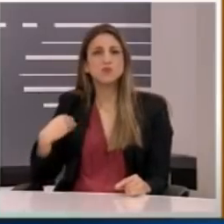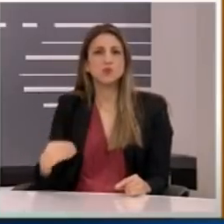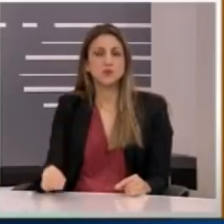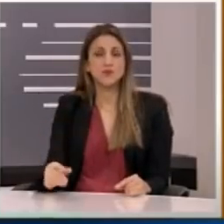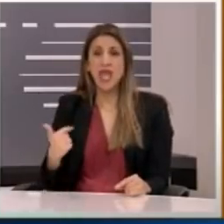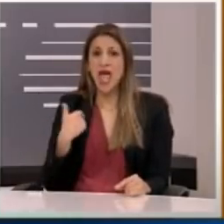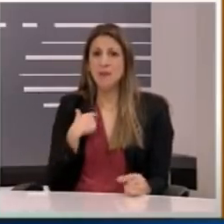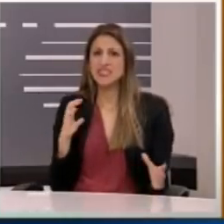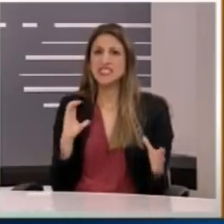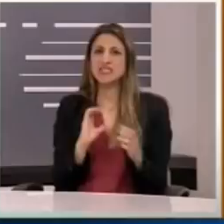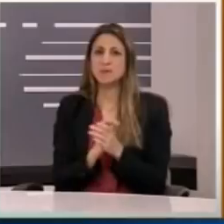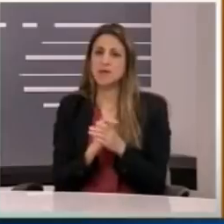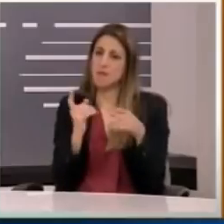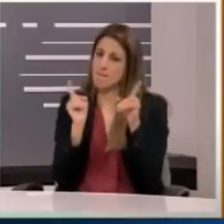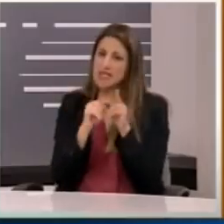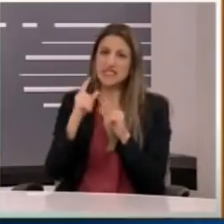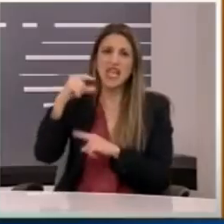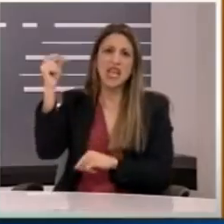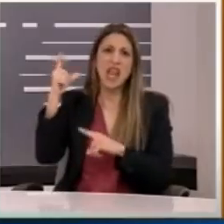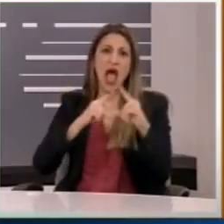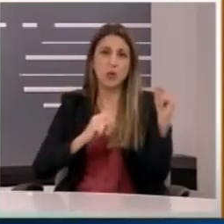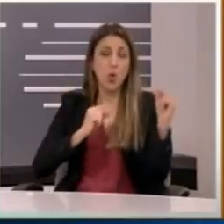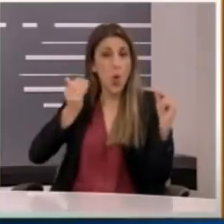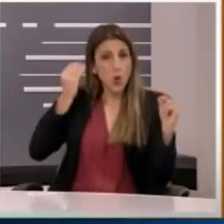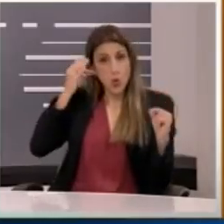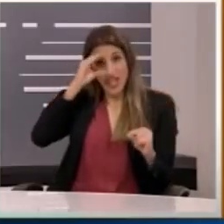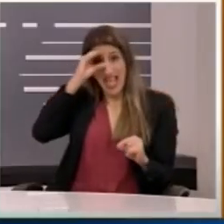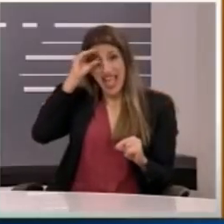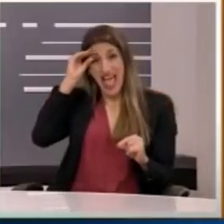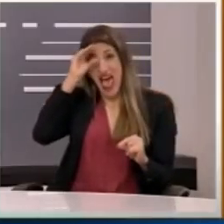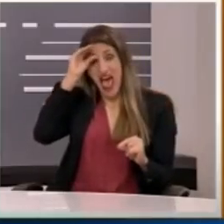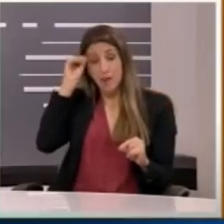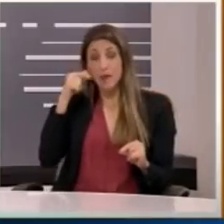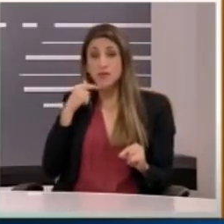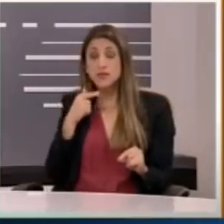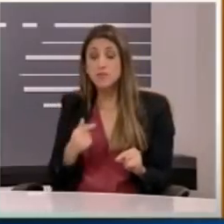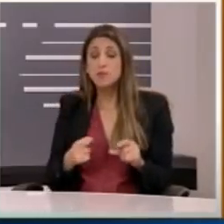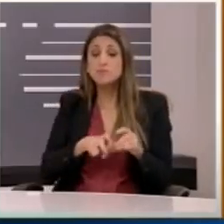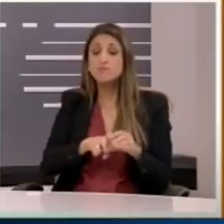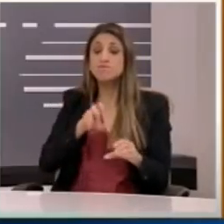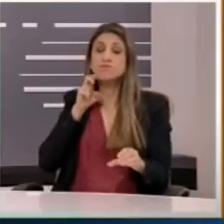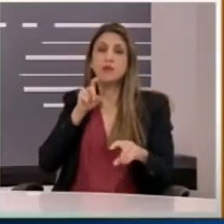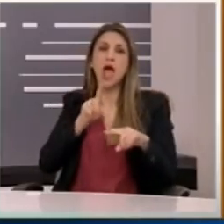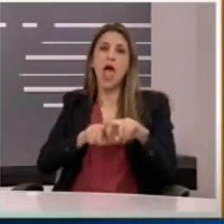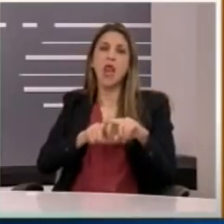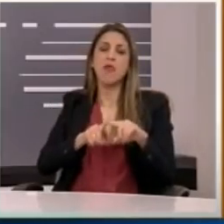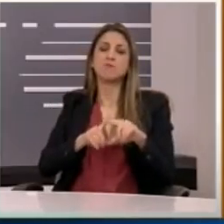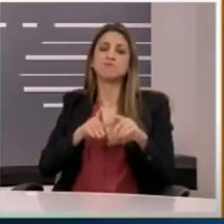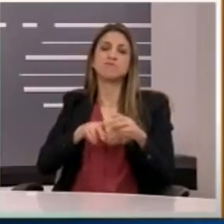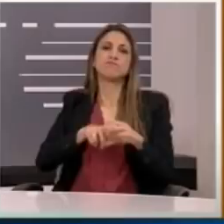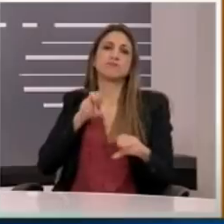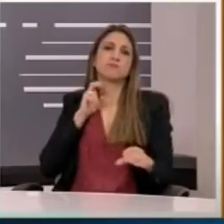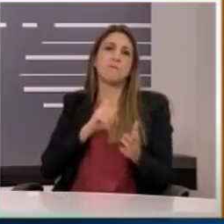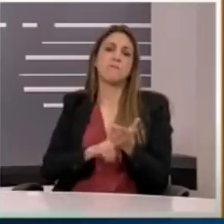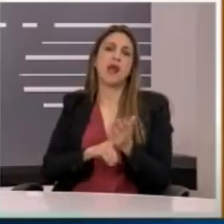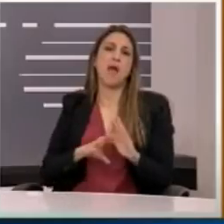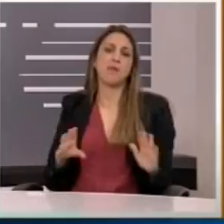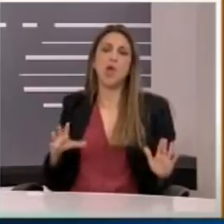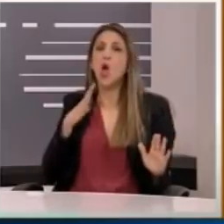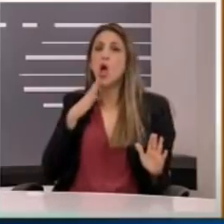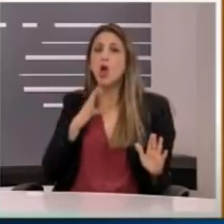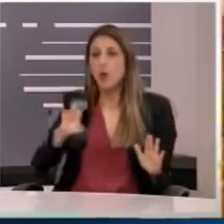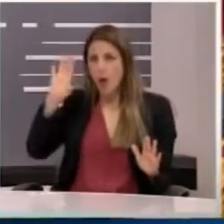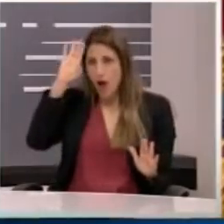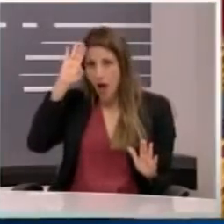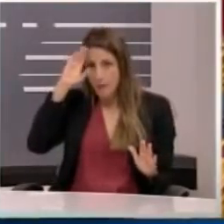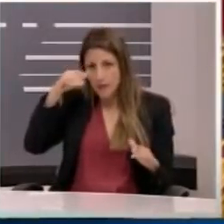σύμμαχοι στο ΝΑΤΟ και έφτασε στο σημείο ένας Κωνσταντίνος Καραμαλής και έβγαλε την Ελλάδα από το στρατιωτικό σκέλος του ΝΑΤΟ. Κύριε Πρόεδρε, γιατί αυτοί